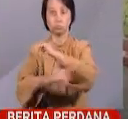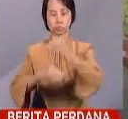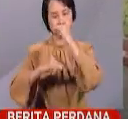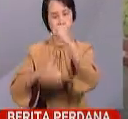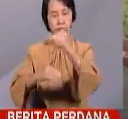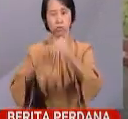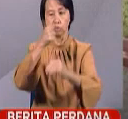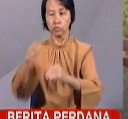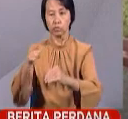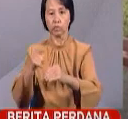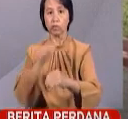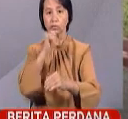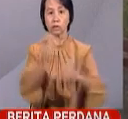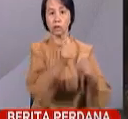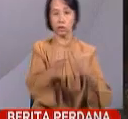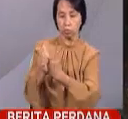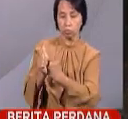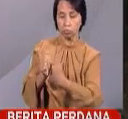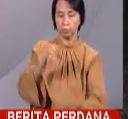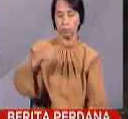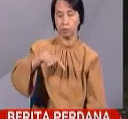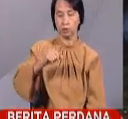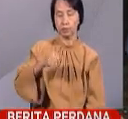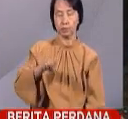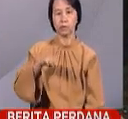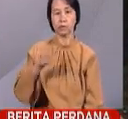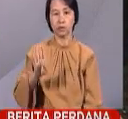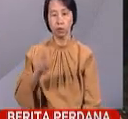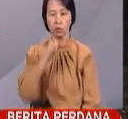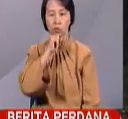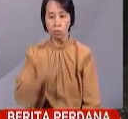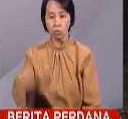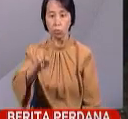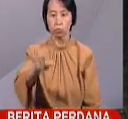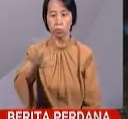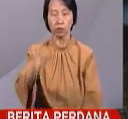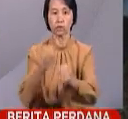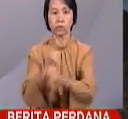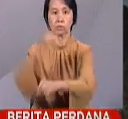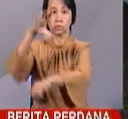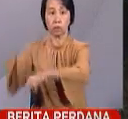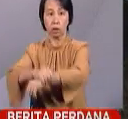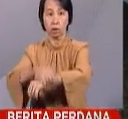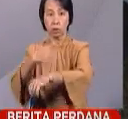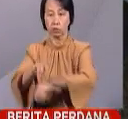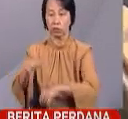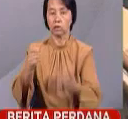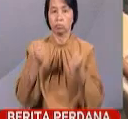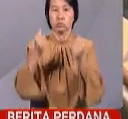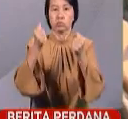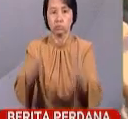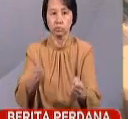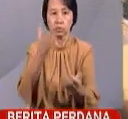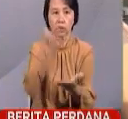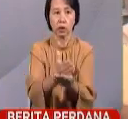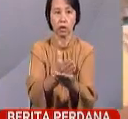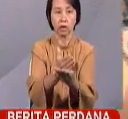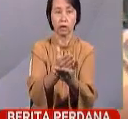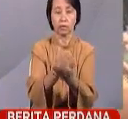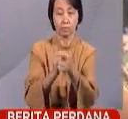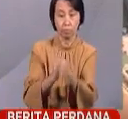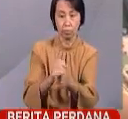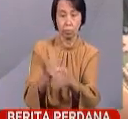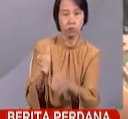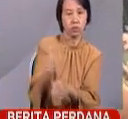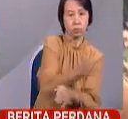maksimum kerana melanggar PKP bersyarat. Lelaki berusia 25 tahun itu ditahan selepas memberhentikan kenderaan dipandunya